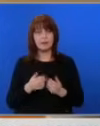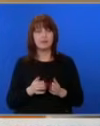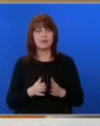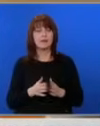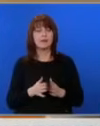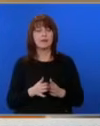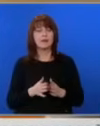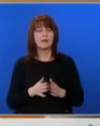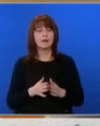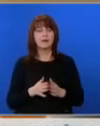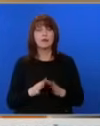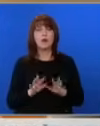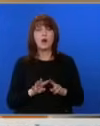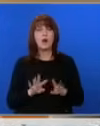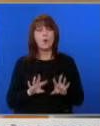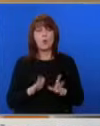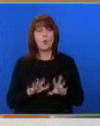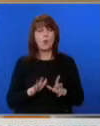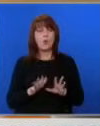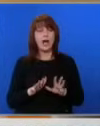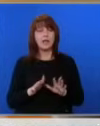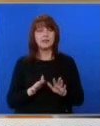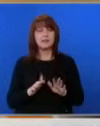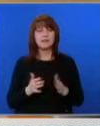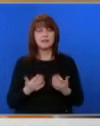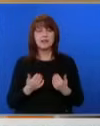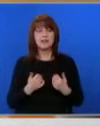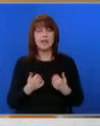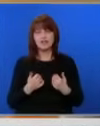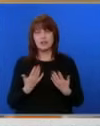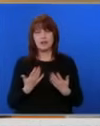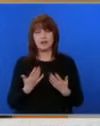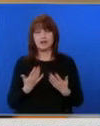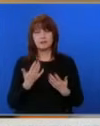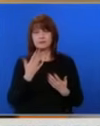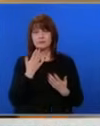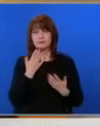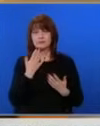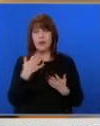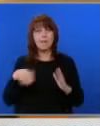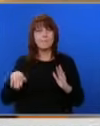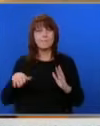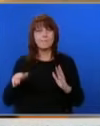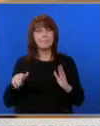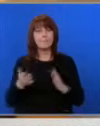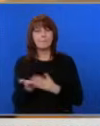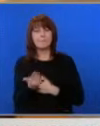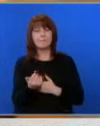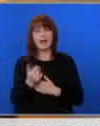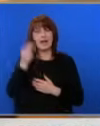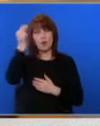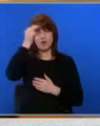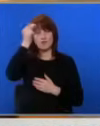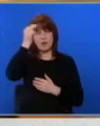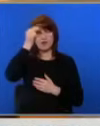Вот. Когато си нашите предки бягаха от България, от